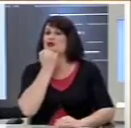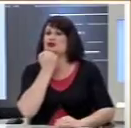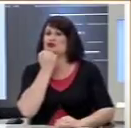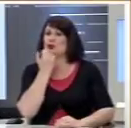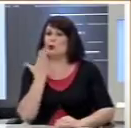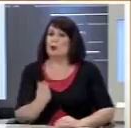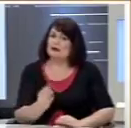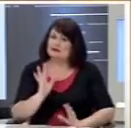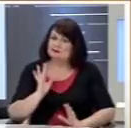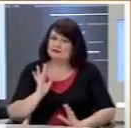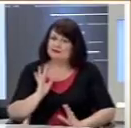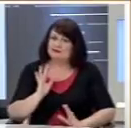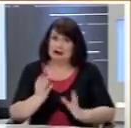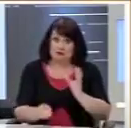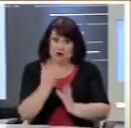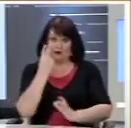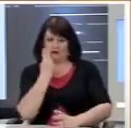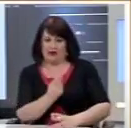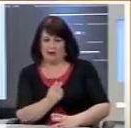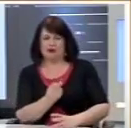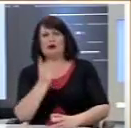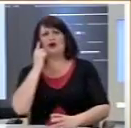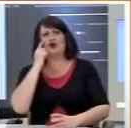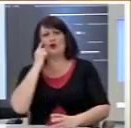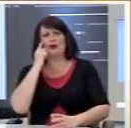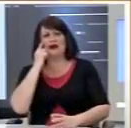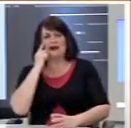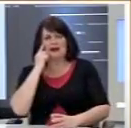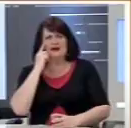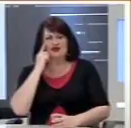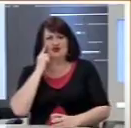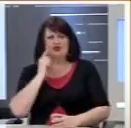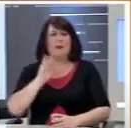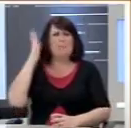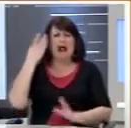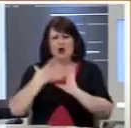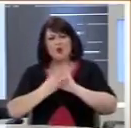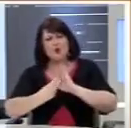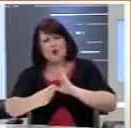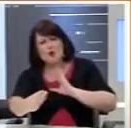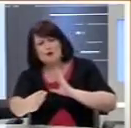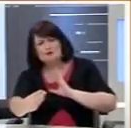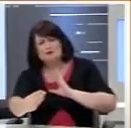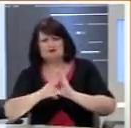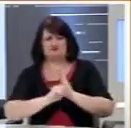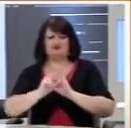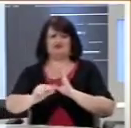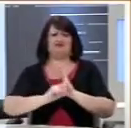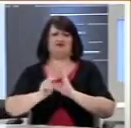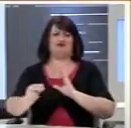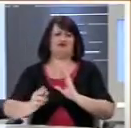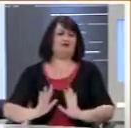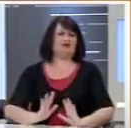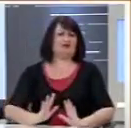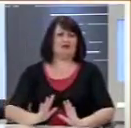Όταν βλέπουν κάτι καινούριο, νομίζουν ότι είναι απλώς η αναπαραγωγή του παλιού. Και δεν μπορούν να προβλέψουν και